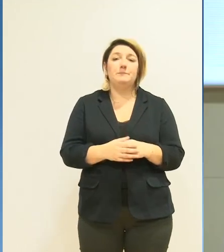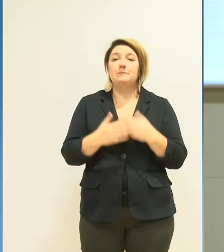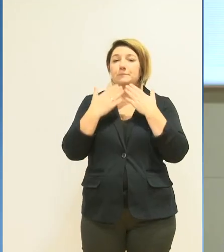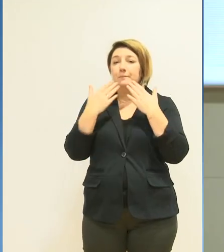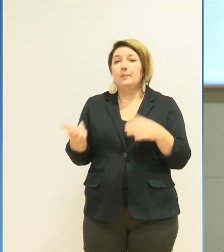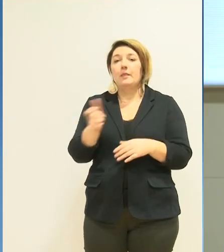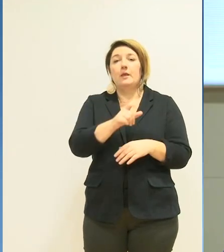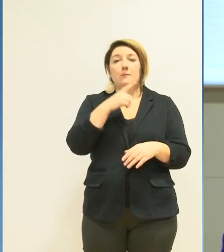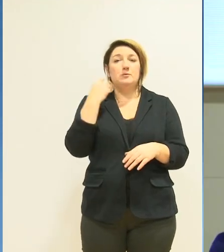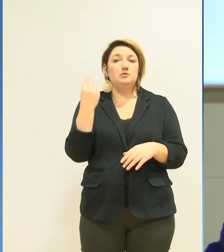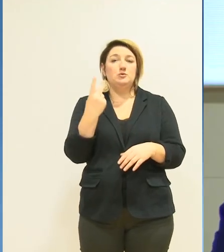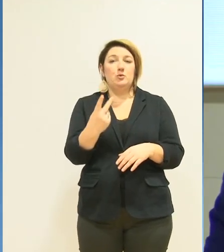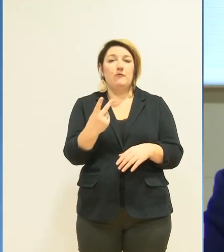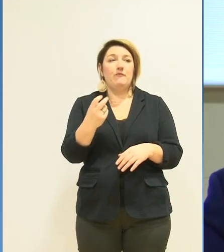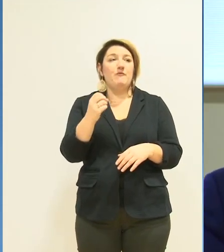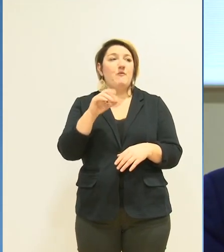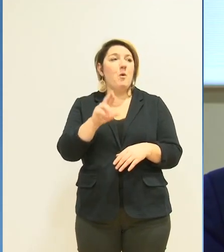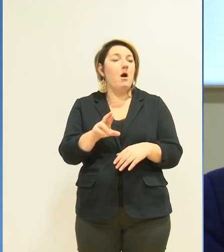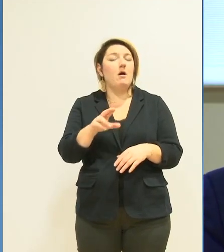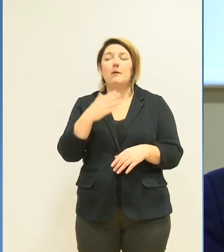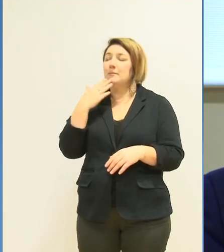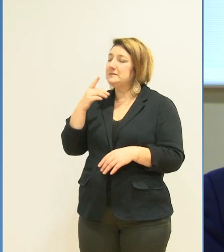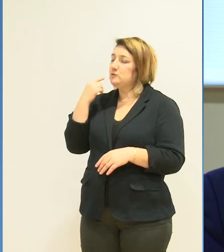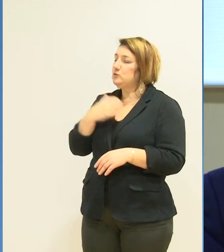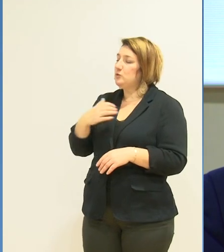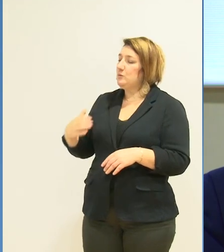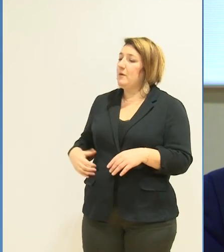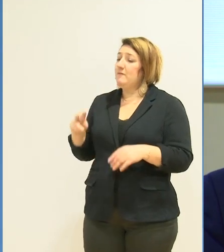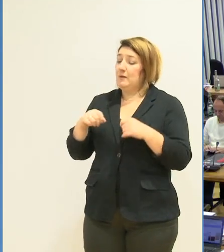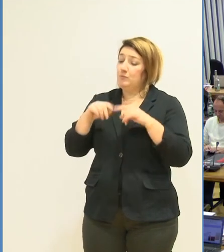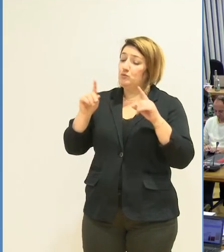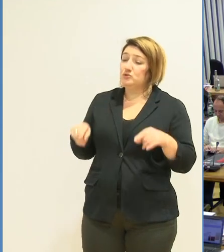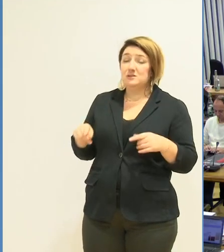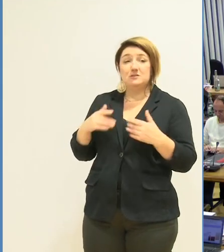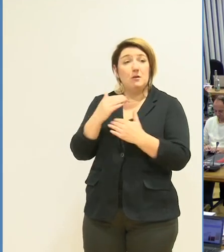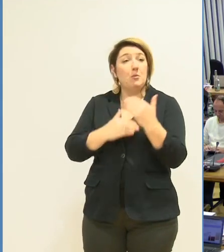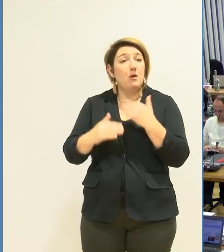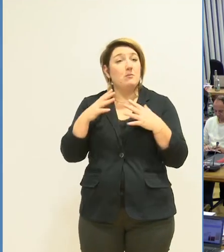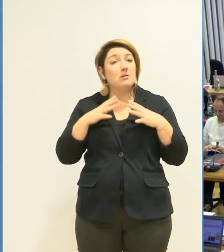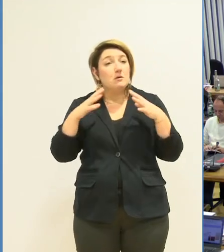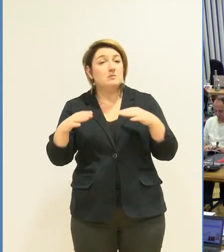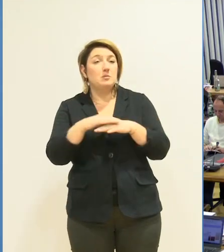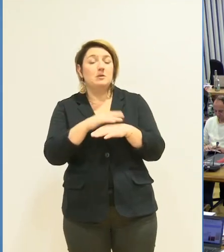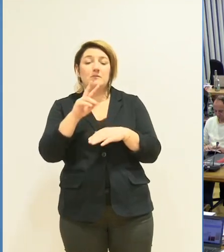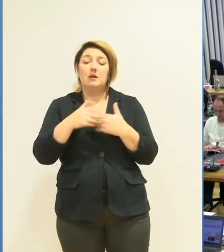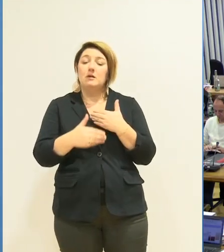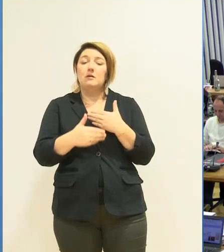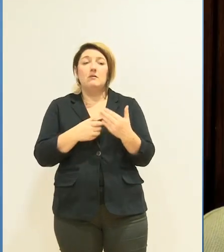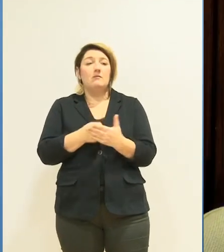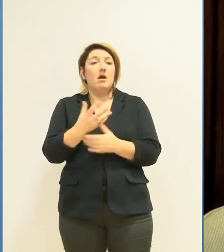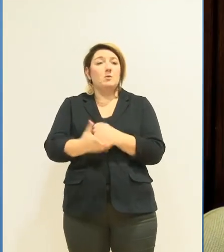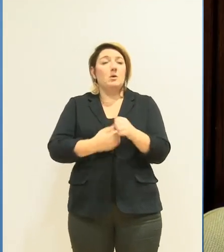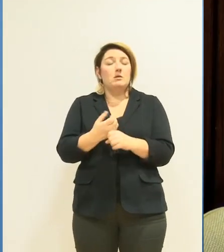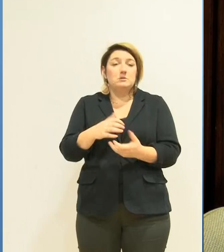le budget est un acte d'engagement politique et vu le contexte politique et social de cette fin d'année nous aurions pu nous attendre